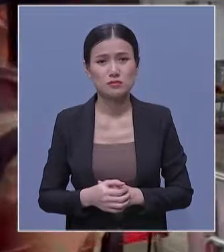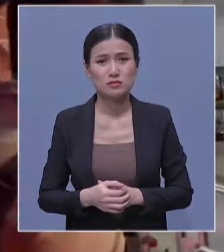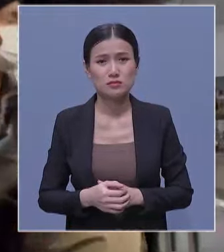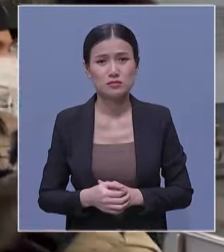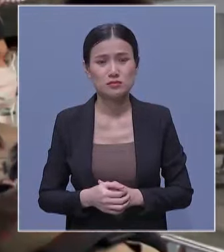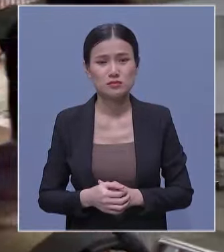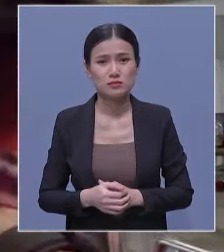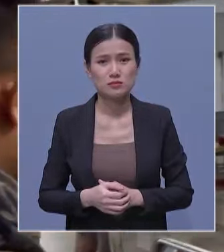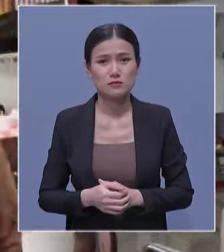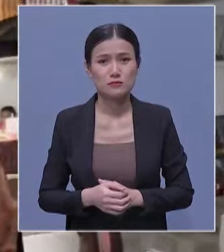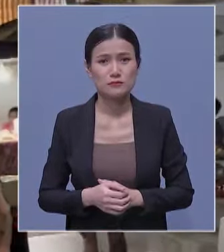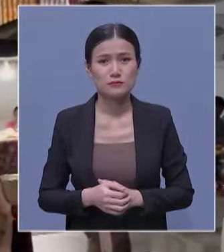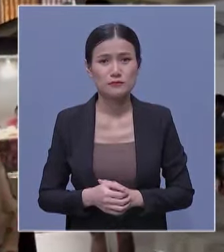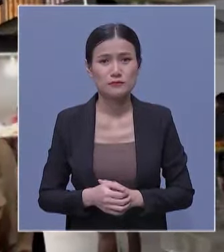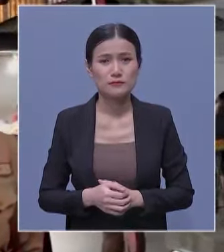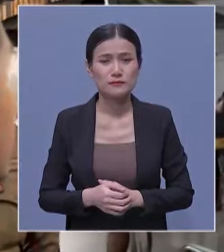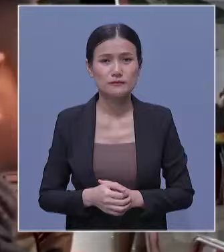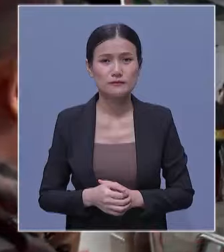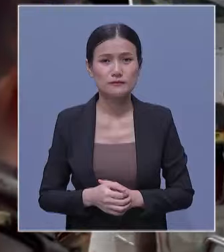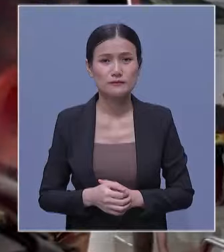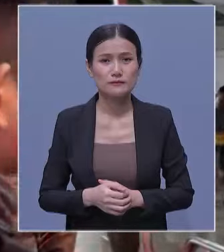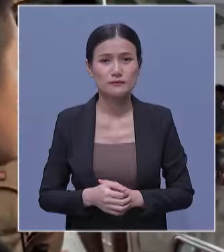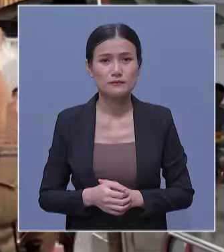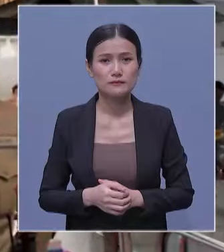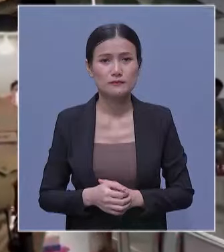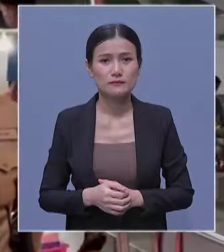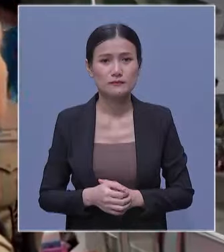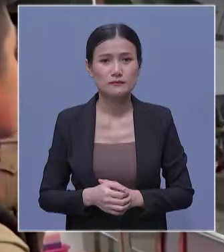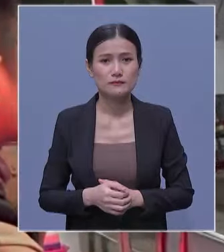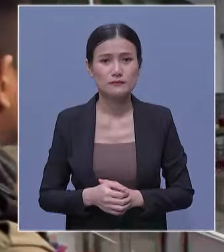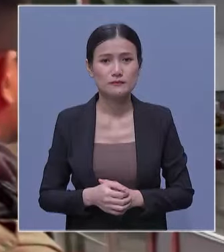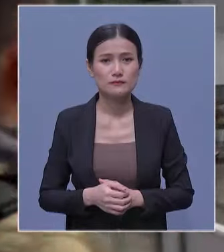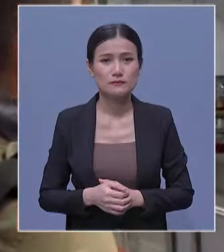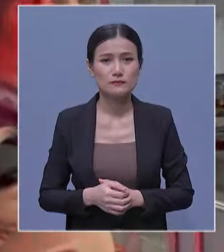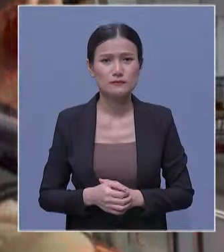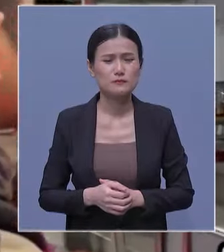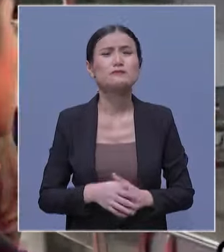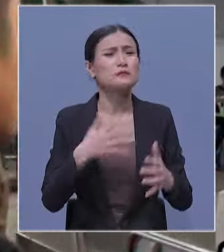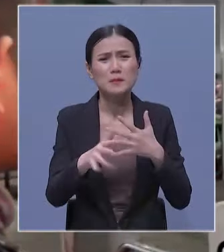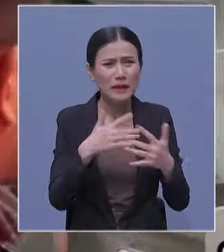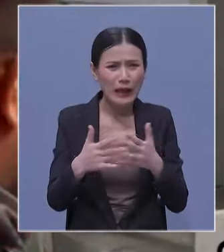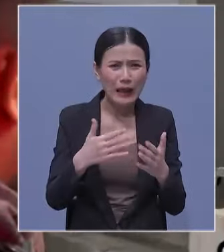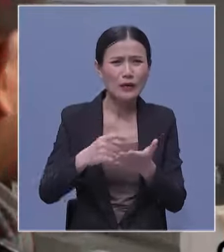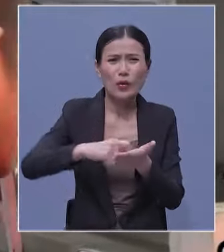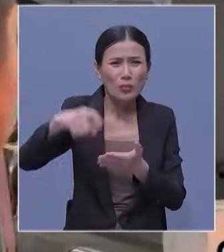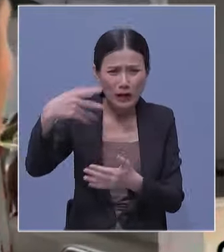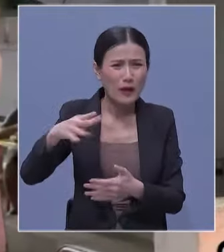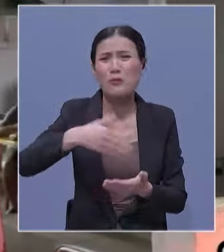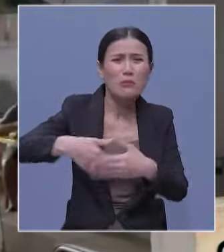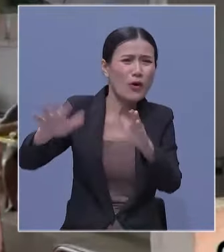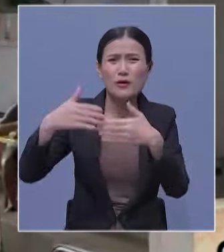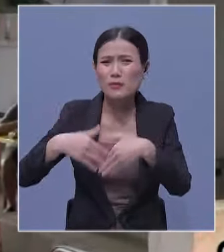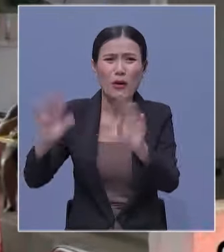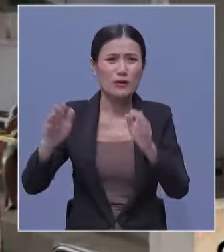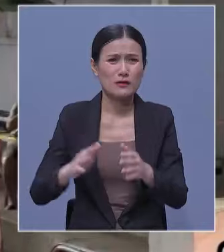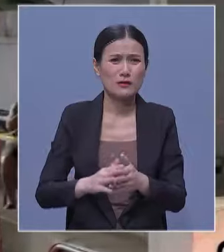แฟนมาแล้วแกไม่ฟังอะไรได้เออมันเสียไปแค่นั้นแหละมันเสียไปแล้วเสียมันเสียไปแล้วอย่าอย่า